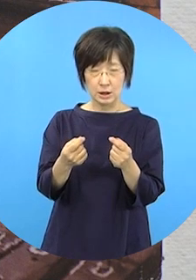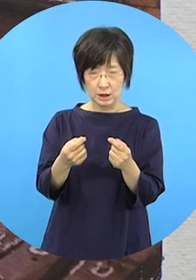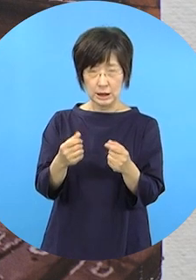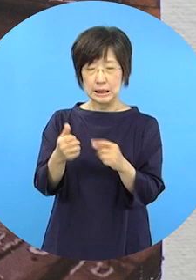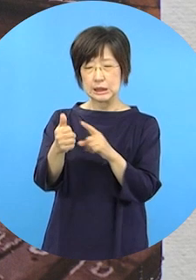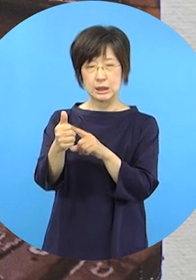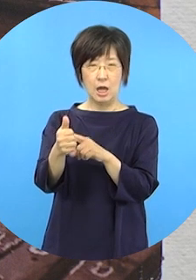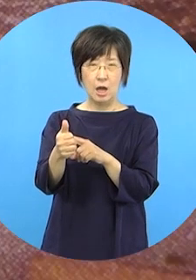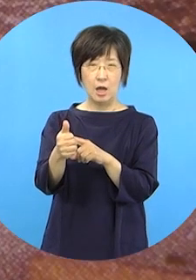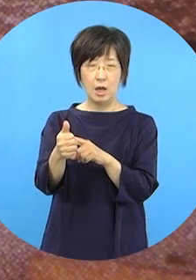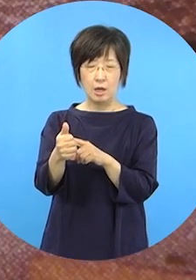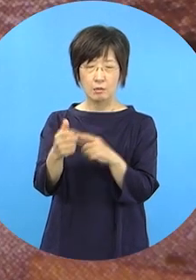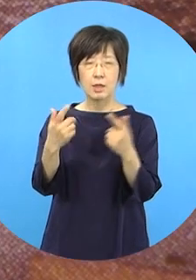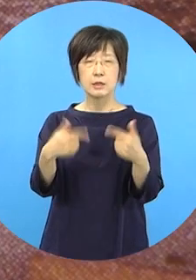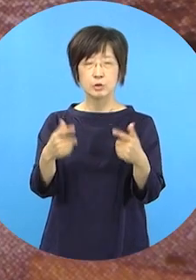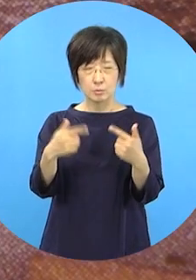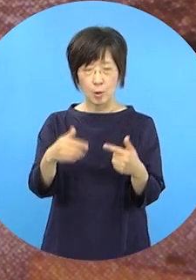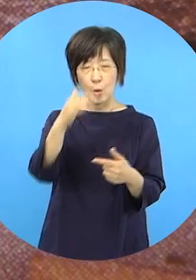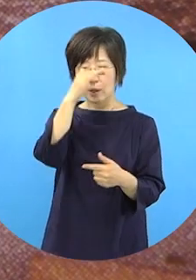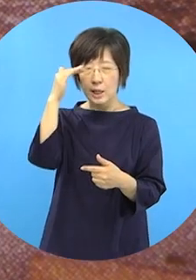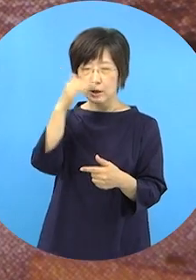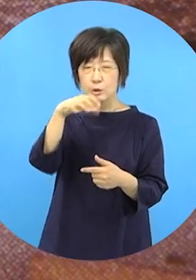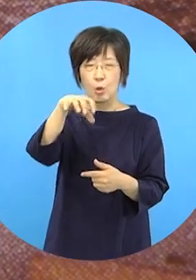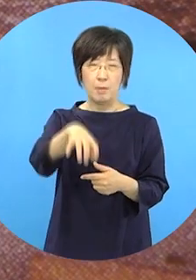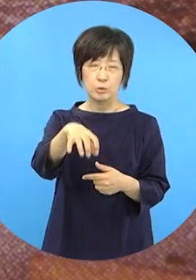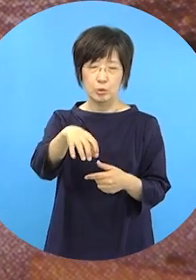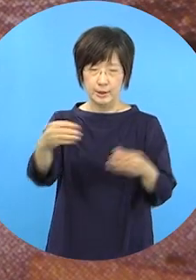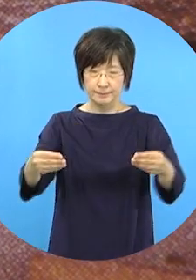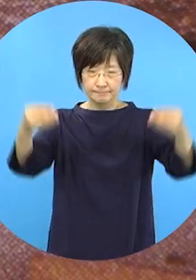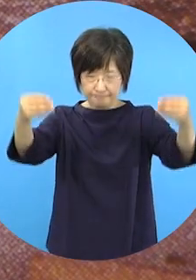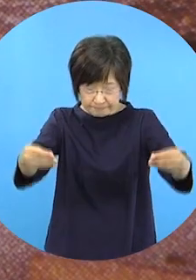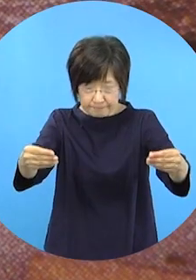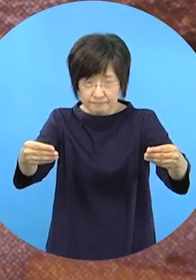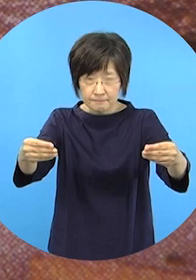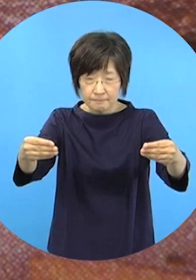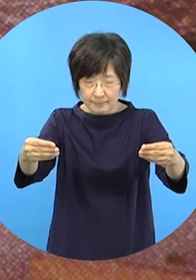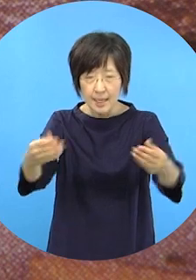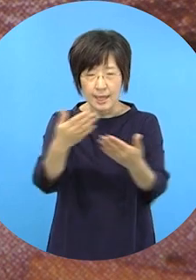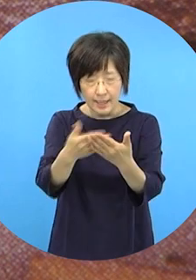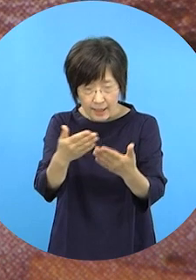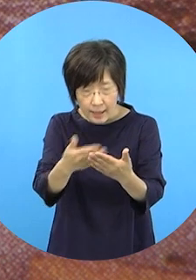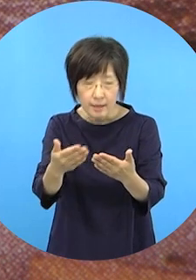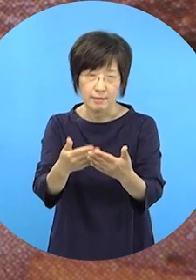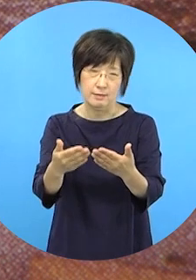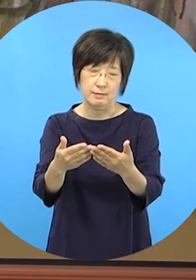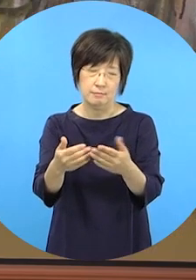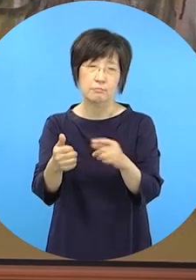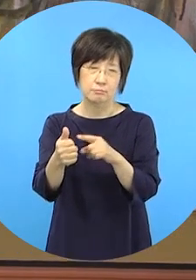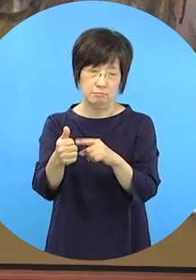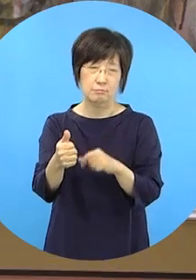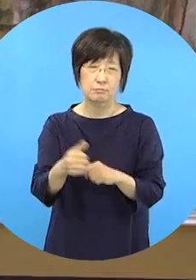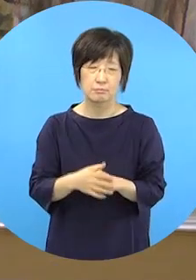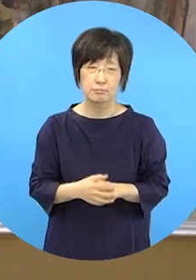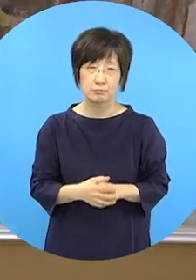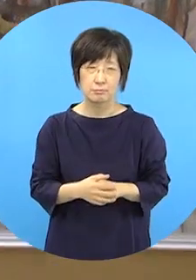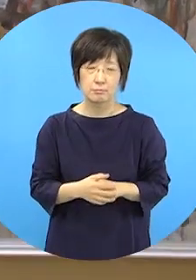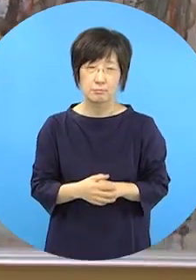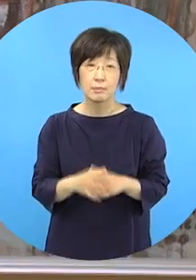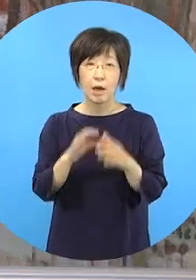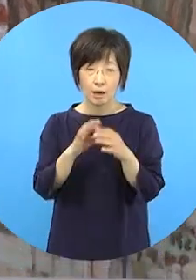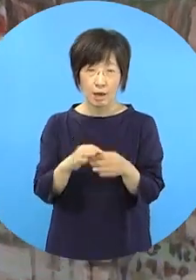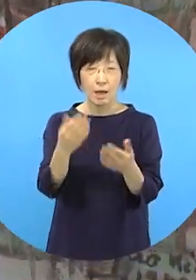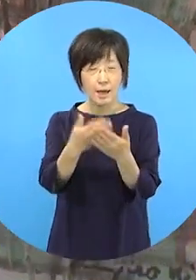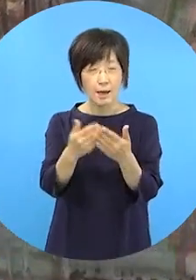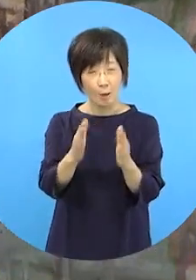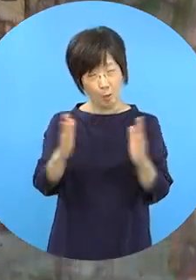田金次郎というのは常にその景色の前にキャンバスを立てて絵を描いていたんですね。ですのでそんなに大きな作品っていう